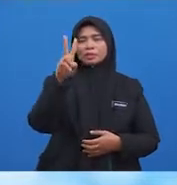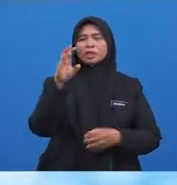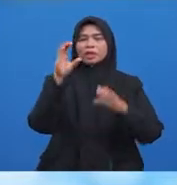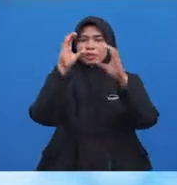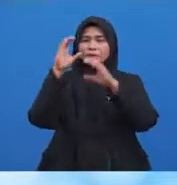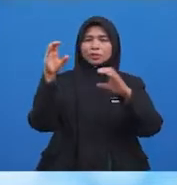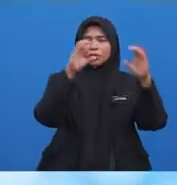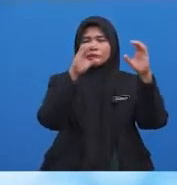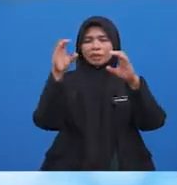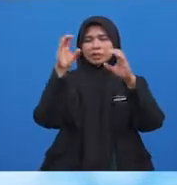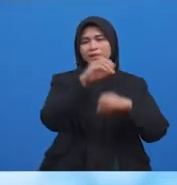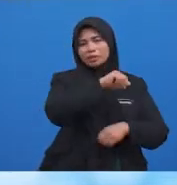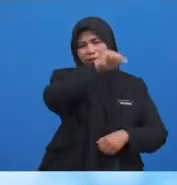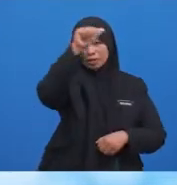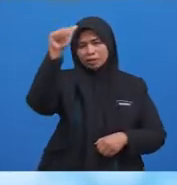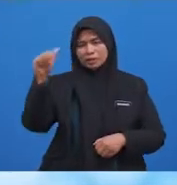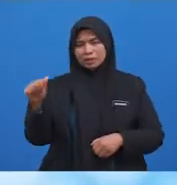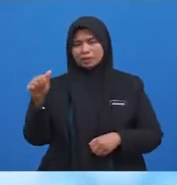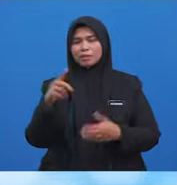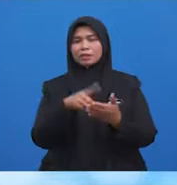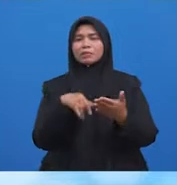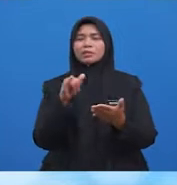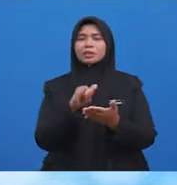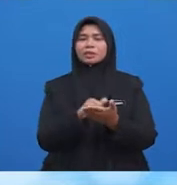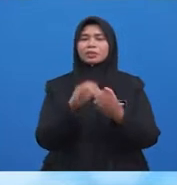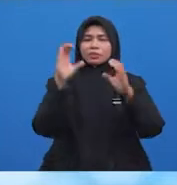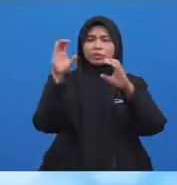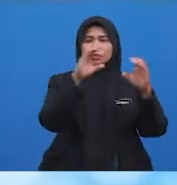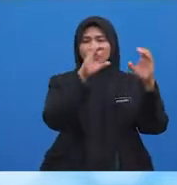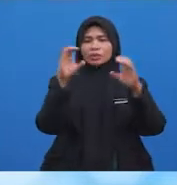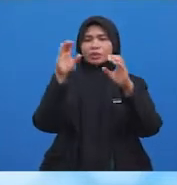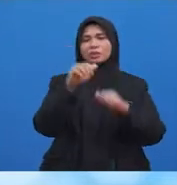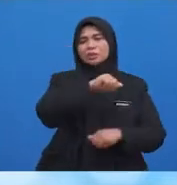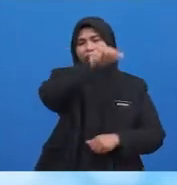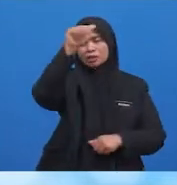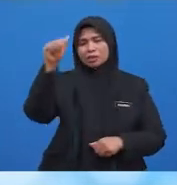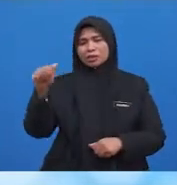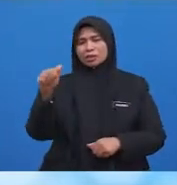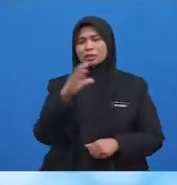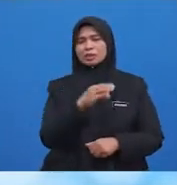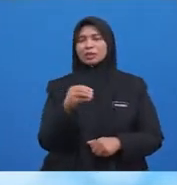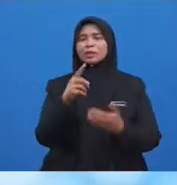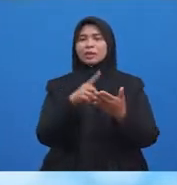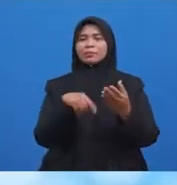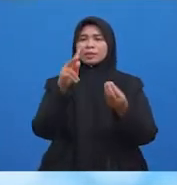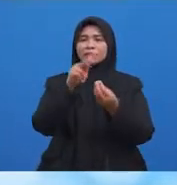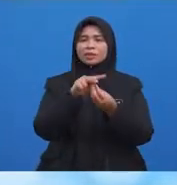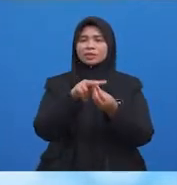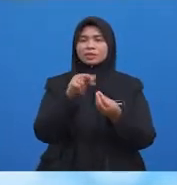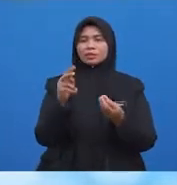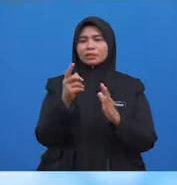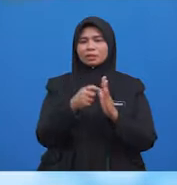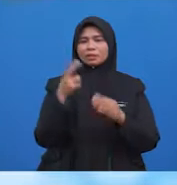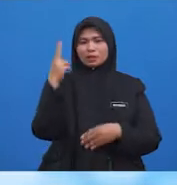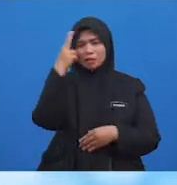cuaca angkasa Apa itu cuaca angka selepas dan apakah kesannya